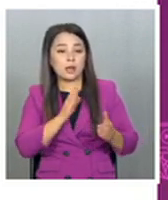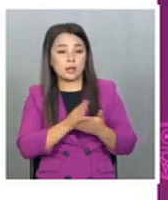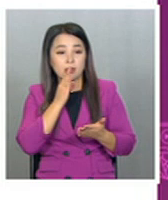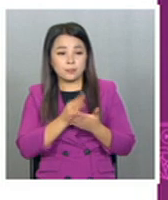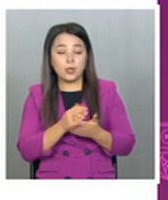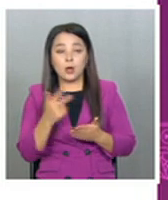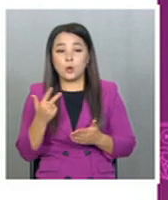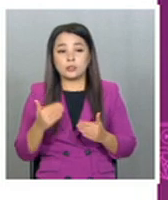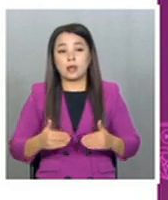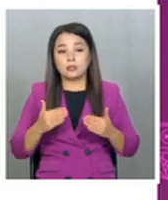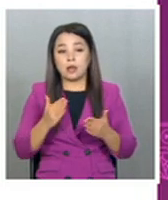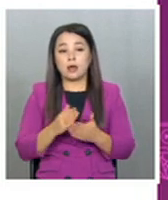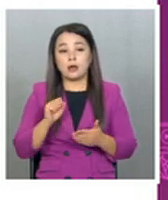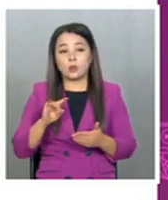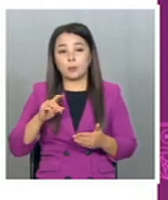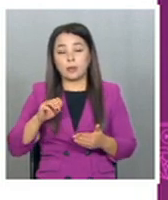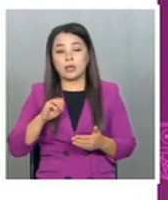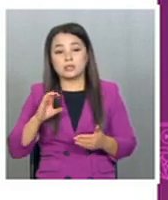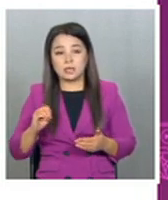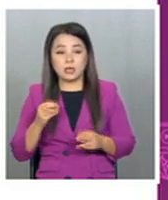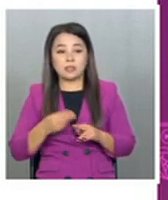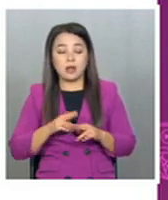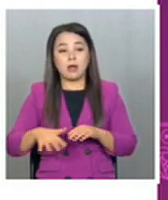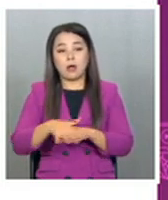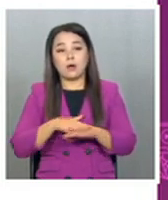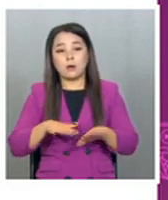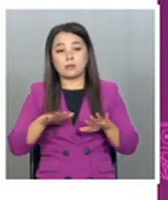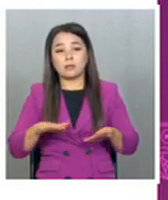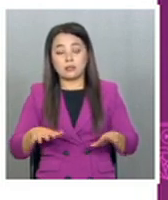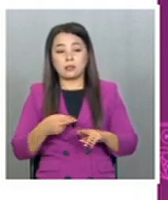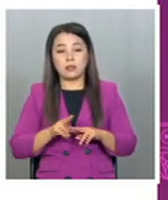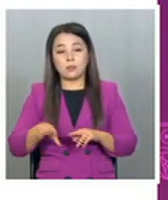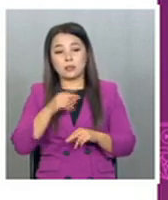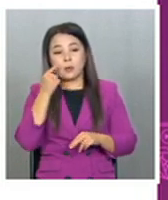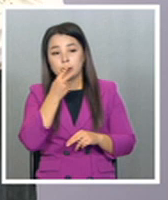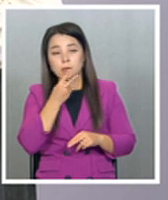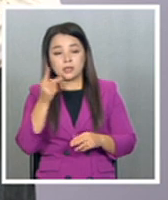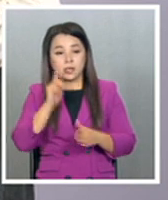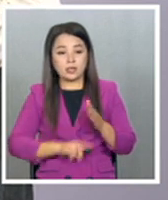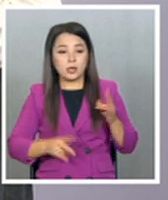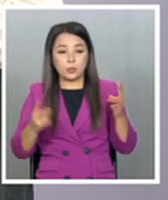қадам – аргументтік эссенің мақсаты – аудиторияны белгілі бір көзқарасқа сендіру.